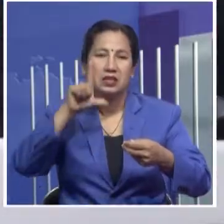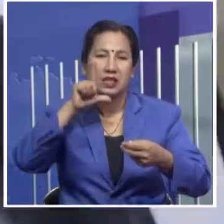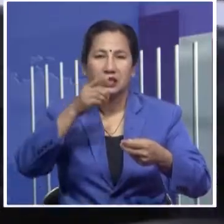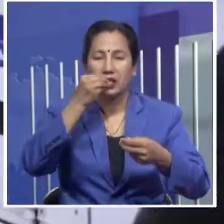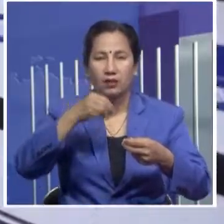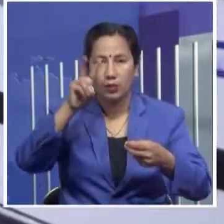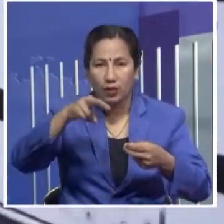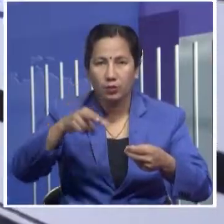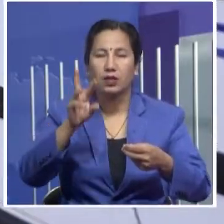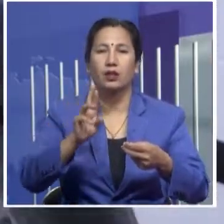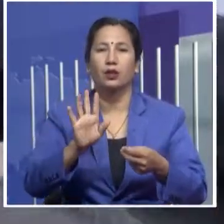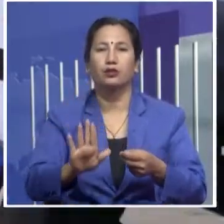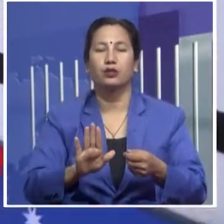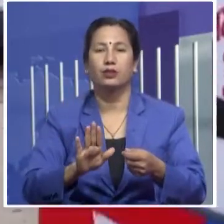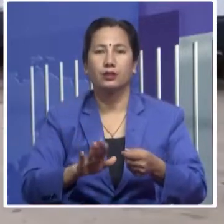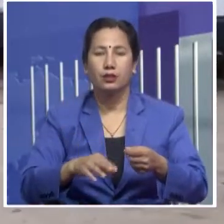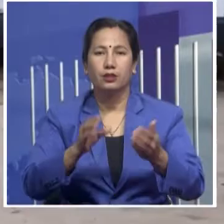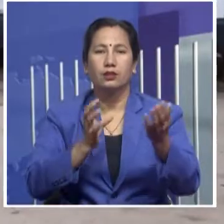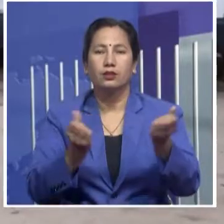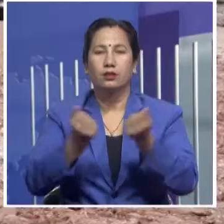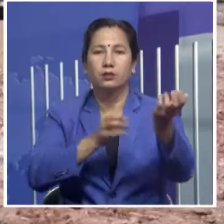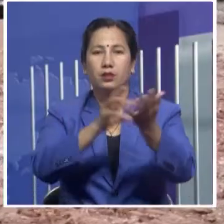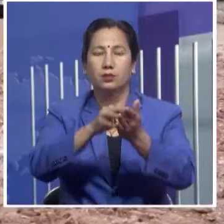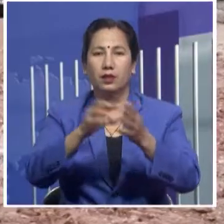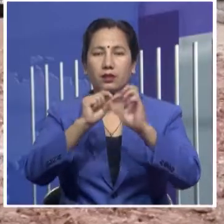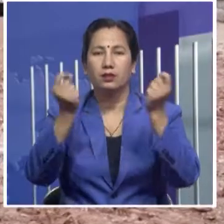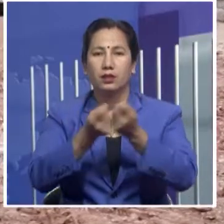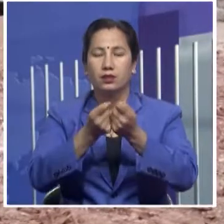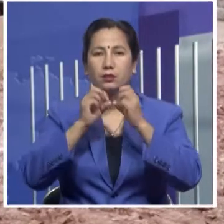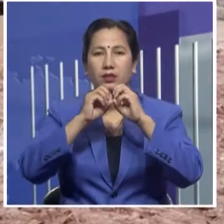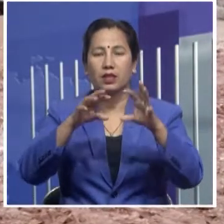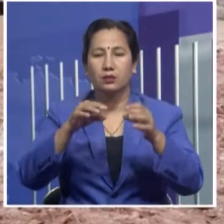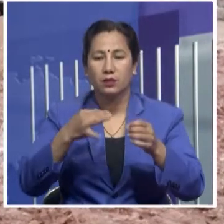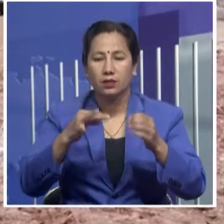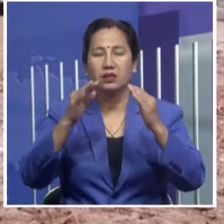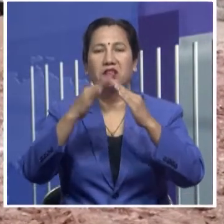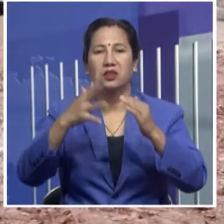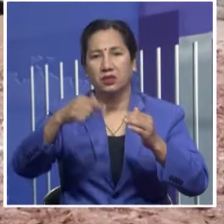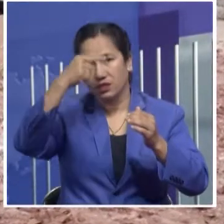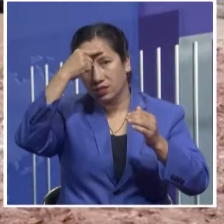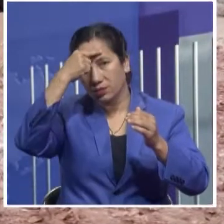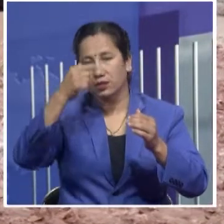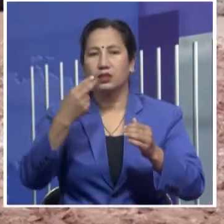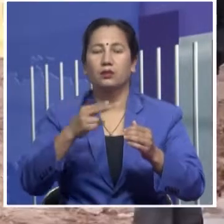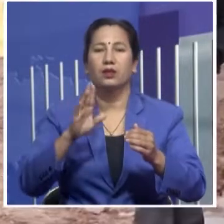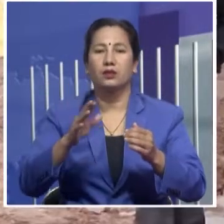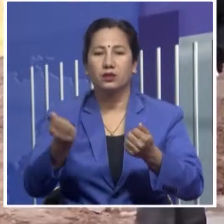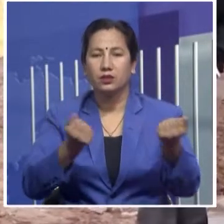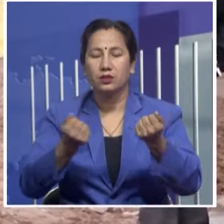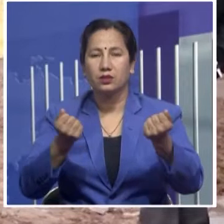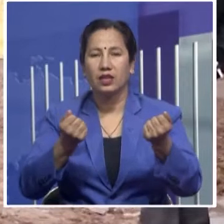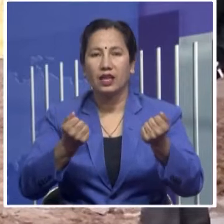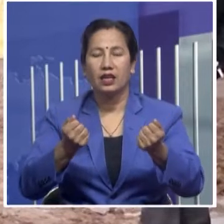खानुपर्ने अवस्था रहेको छ। बस पार्क क्षेत्रमा सार्वजनिक शौचालय नहुँदा निकै समस्या भोग्नु परेको सवारी चालक